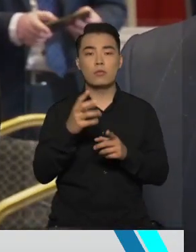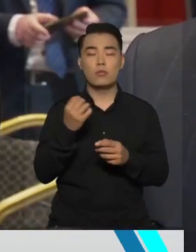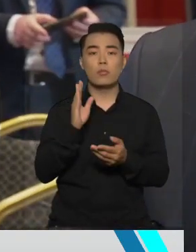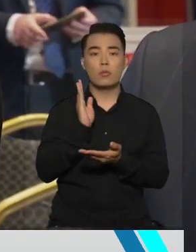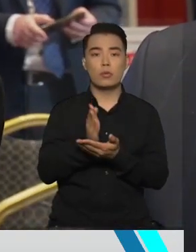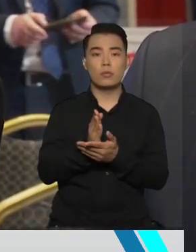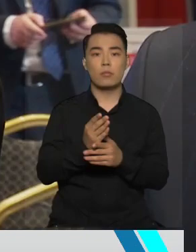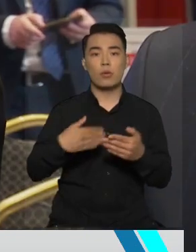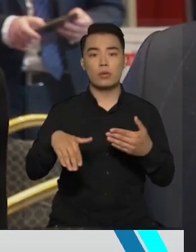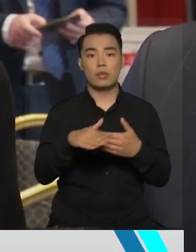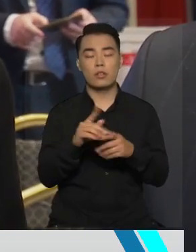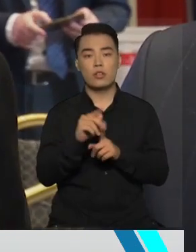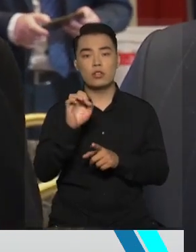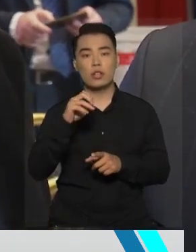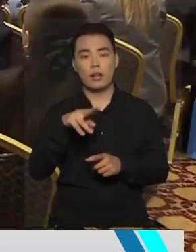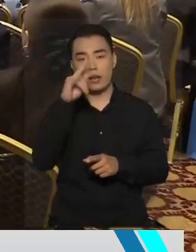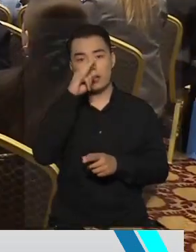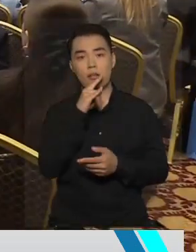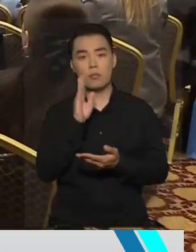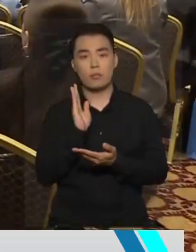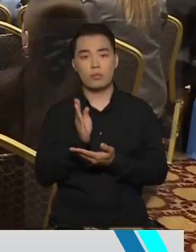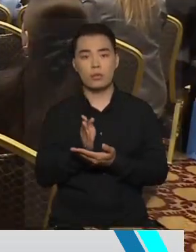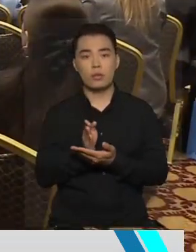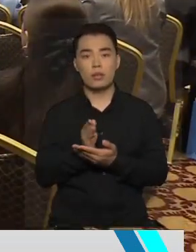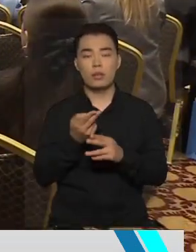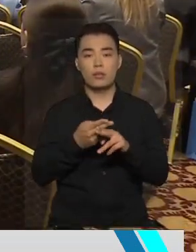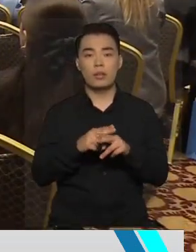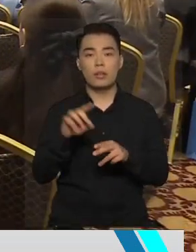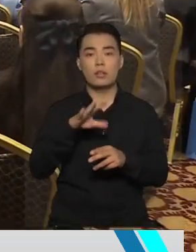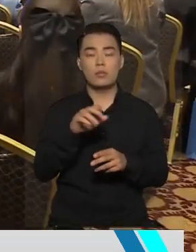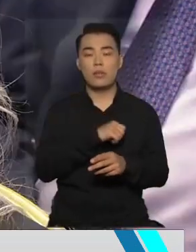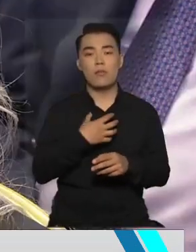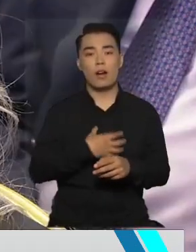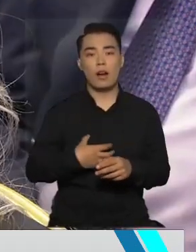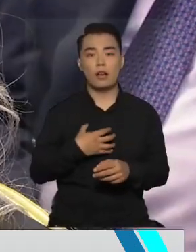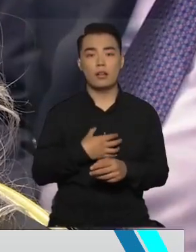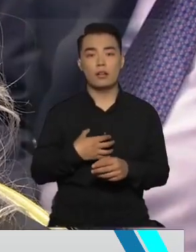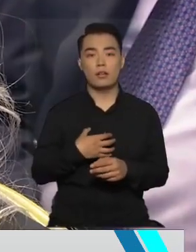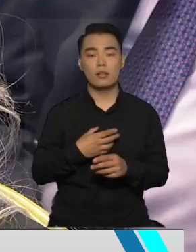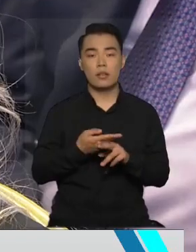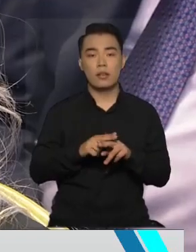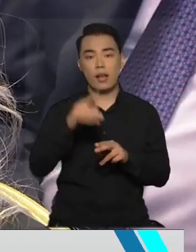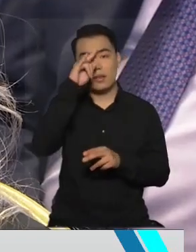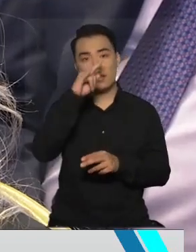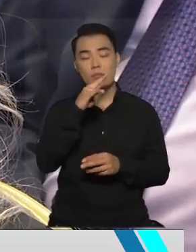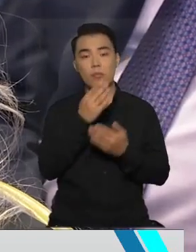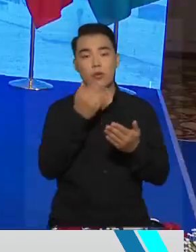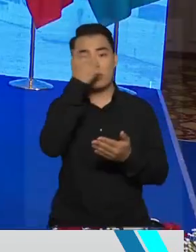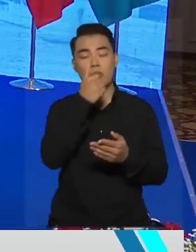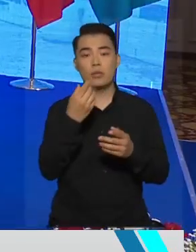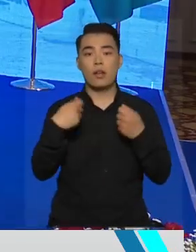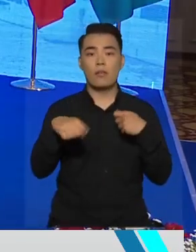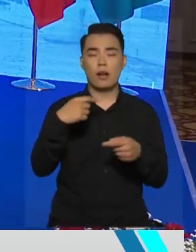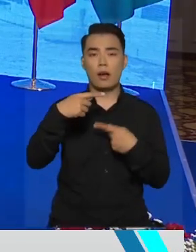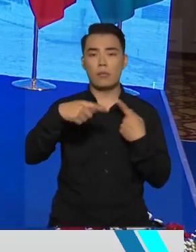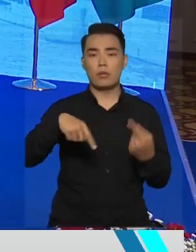начнется транспорт из Чехии в Казахстан. Чешская Республика – один из важных европейских партнеров Казахстана. В прошлом году товарооборот